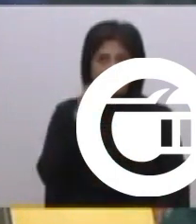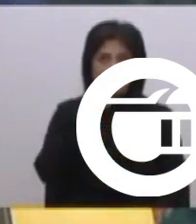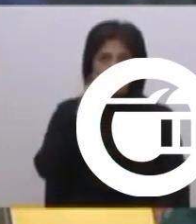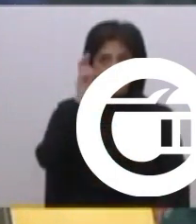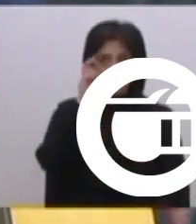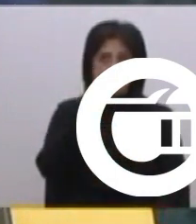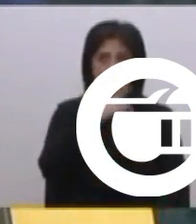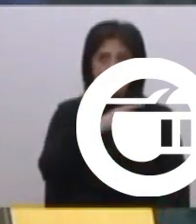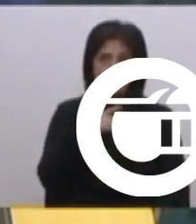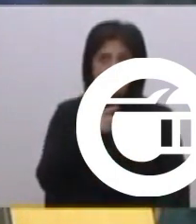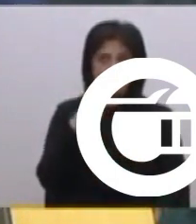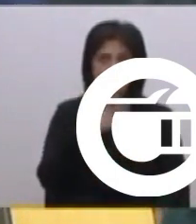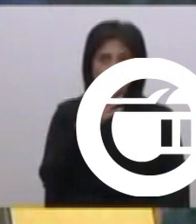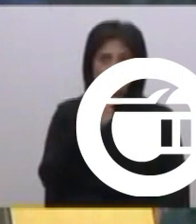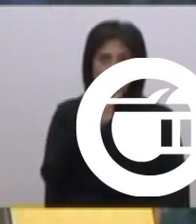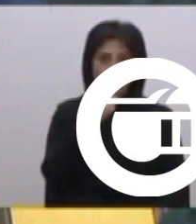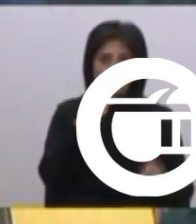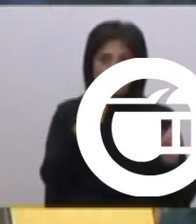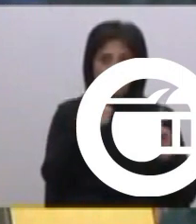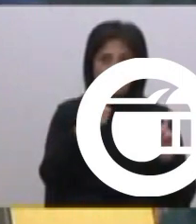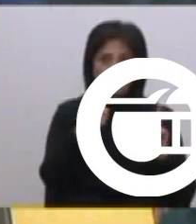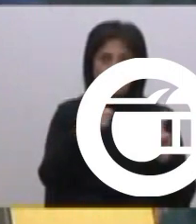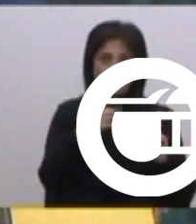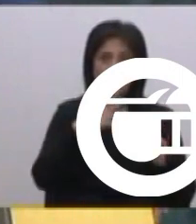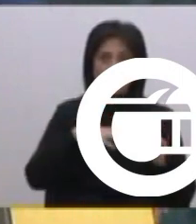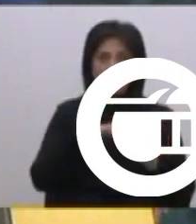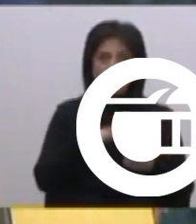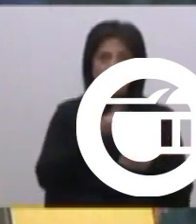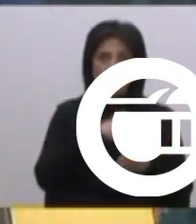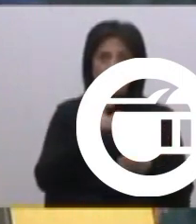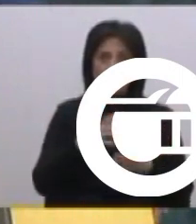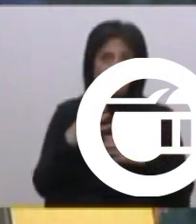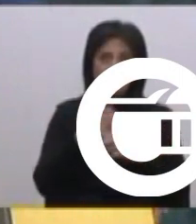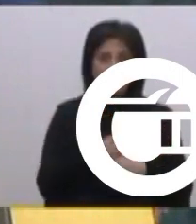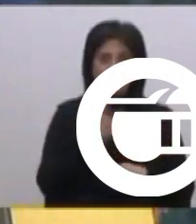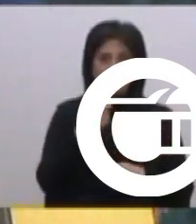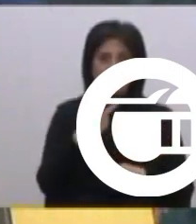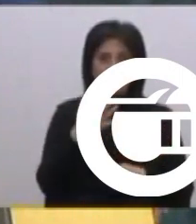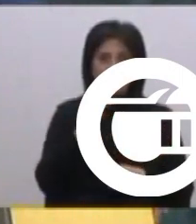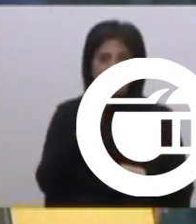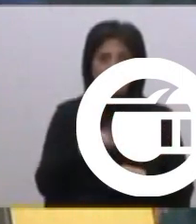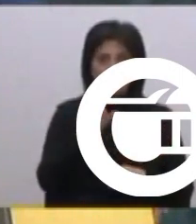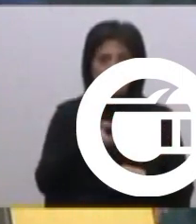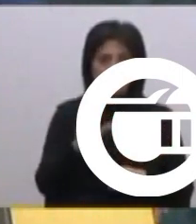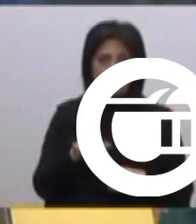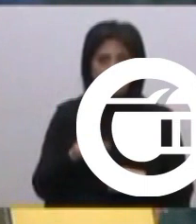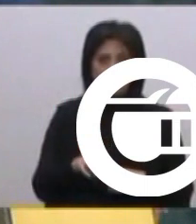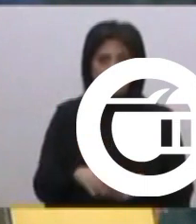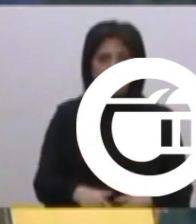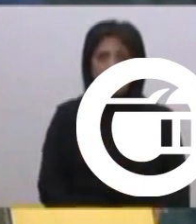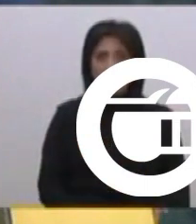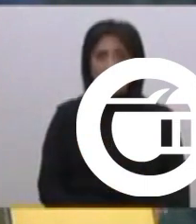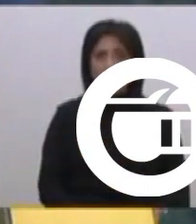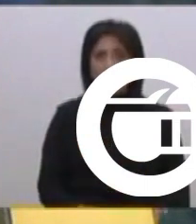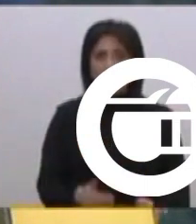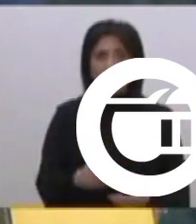წინახელისხმების პერიოდში, 2004-12 წლები რომ ავიღოთ, საქართველოს მოსახლეობა შემცირდა 225,000 ადამიანით.